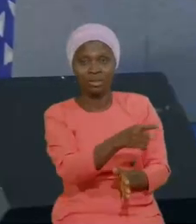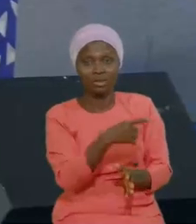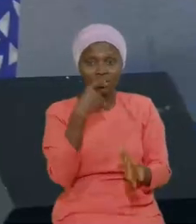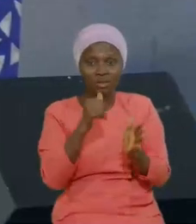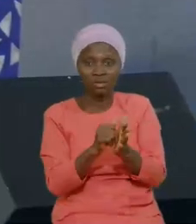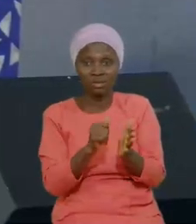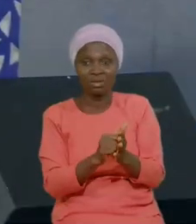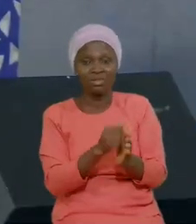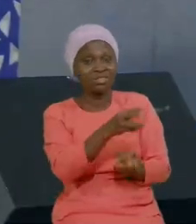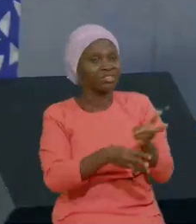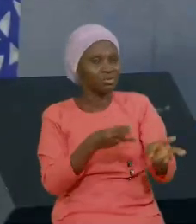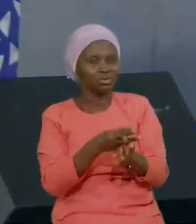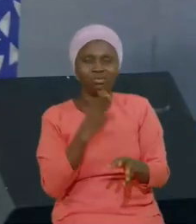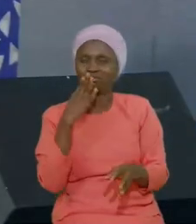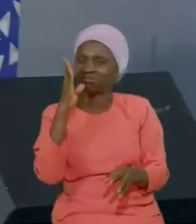Il y a certaines personnes,